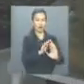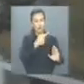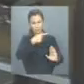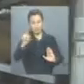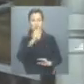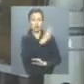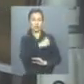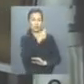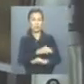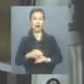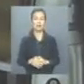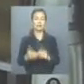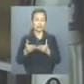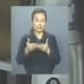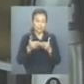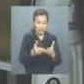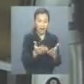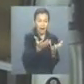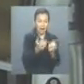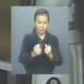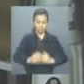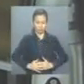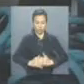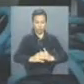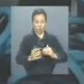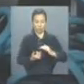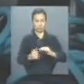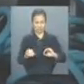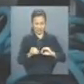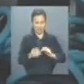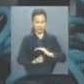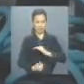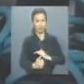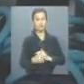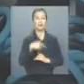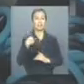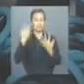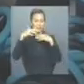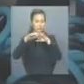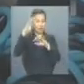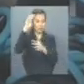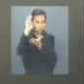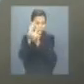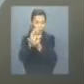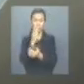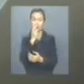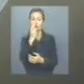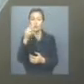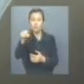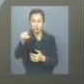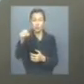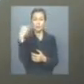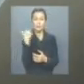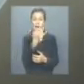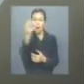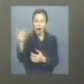ไปรับผู้ป่วยเจ็บท้องเจ้าหน้าที่จะมีการประสานความร่วมมือกับตำรวจในท้องที่เพื่อตรวจสอบการจราจรในพื้นที่ที่ได้รับแจ้งและต้องการ